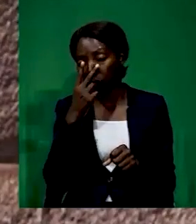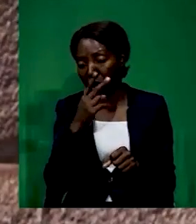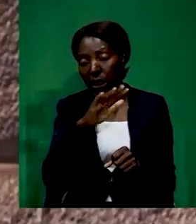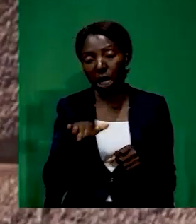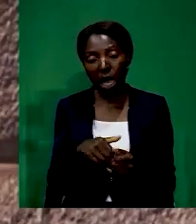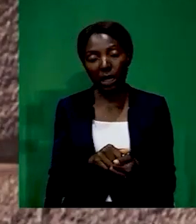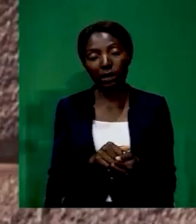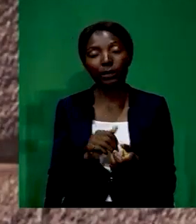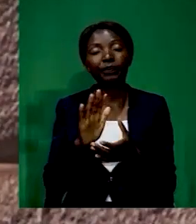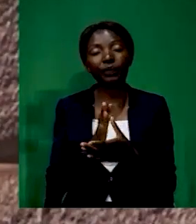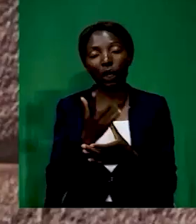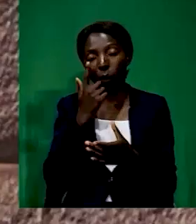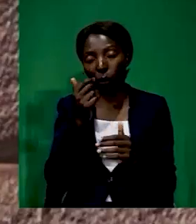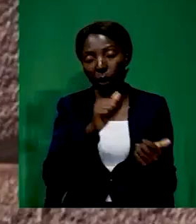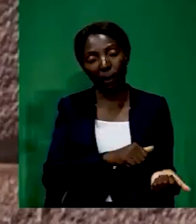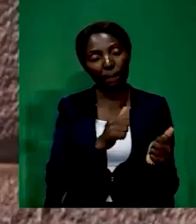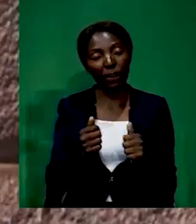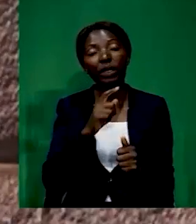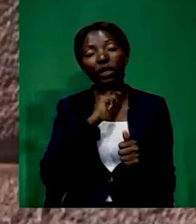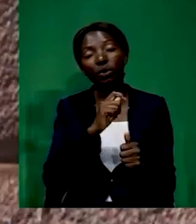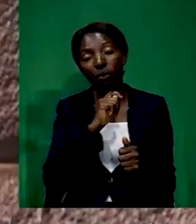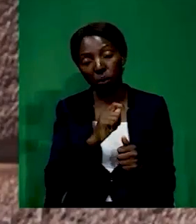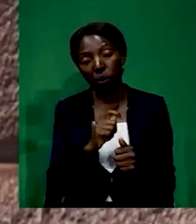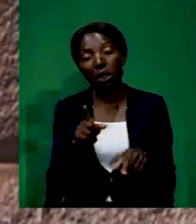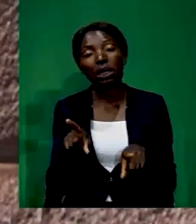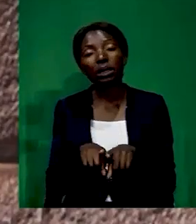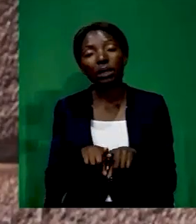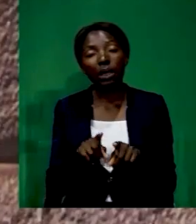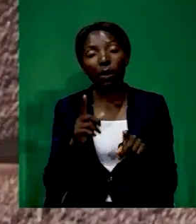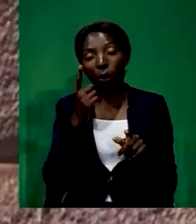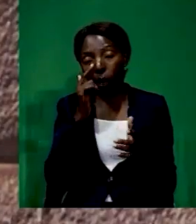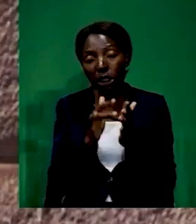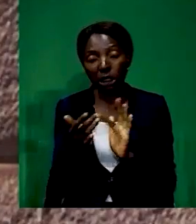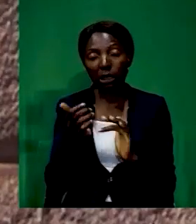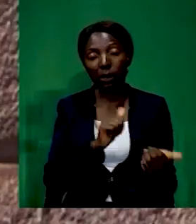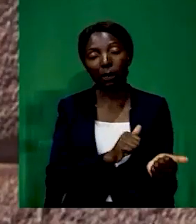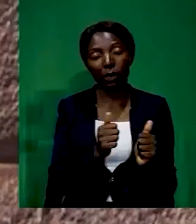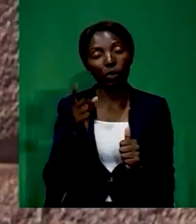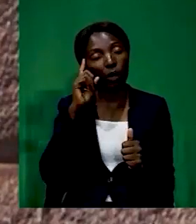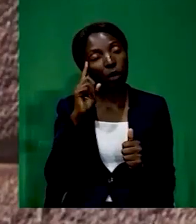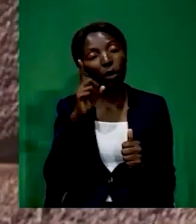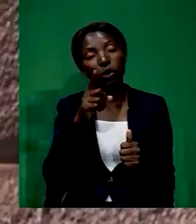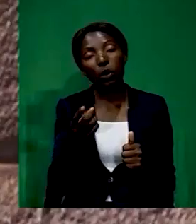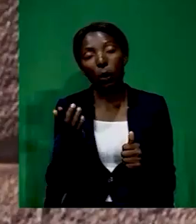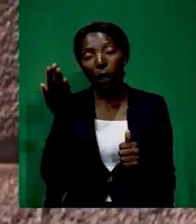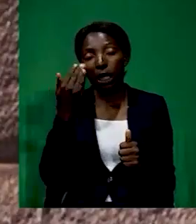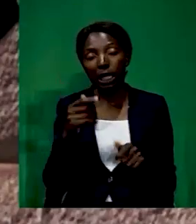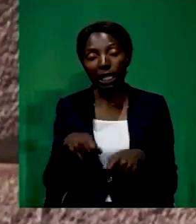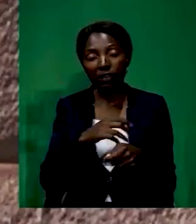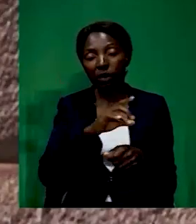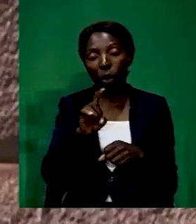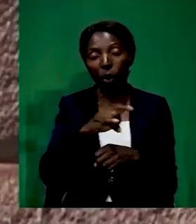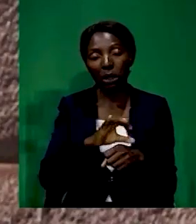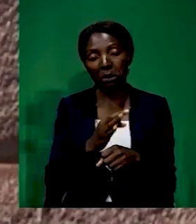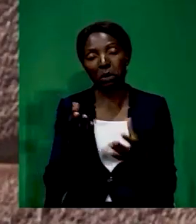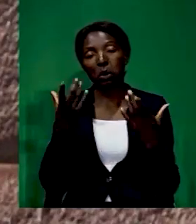vachationa nekuti patichabhabhatidzwa zviro kwazvo sezvakaitika parubhabhatidzo rwaJesu. Tine vimbo yekuti muchaburutsa Mweya Mutsvene